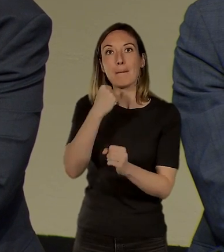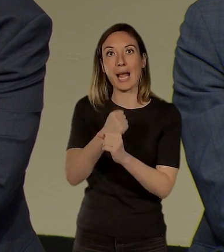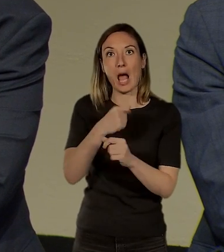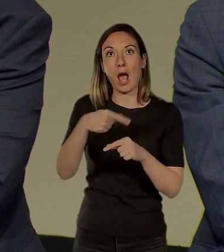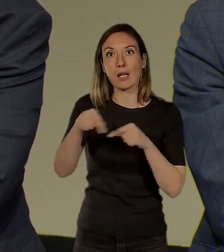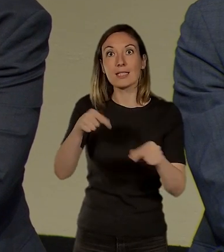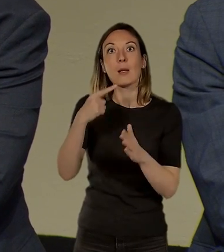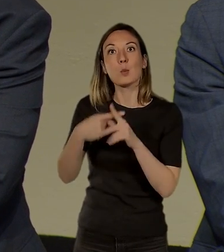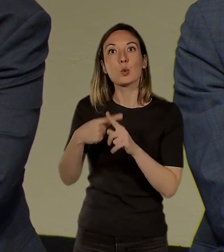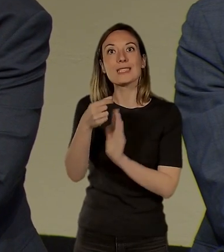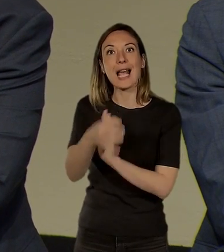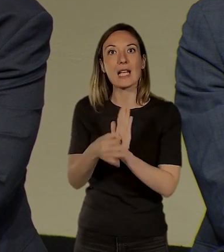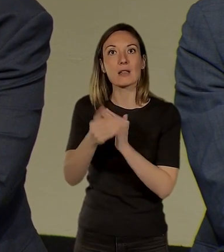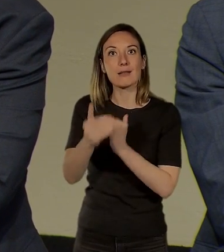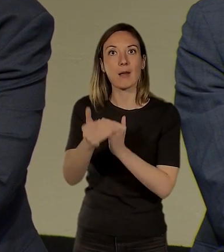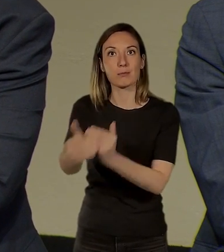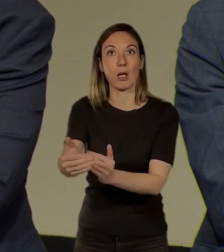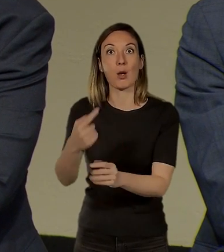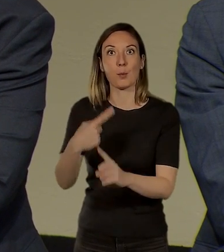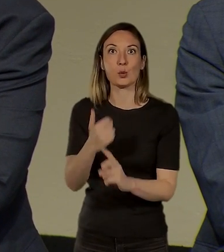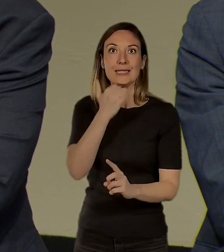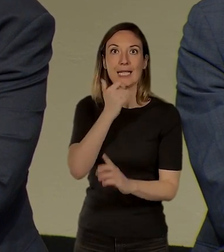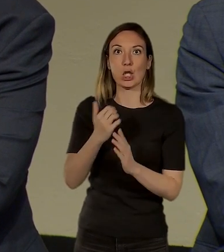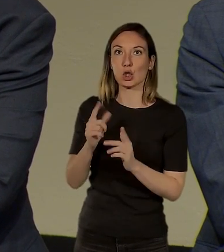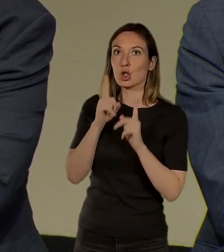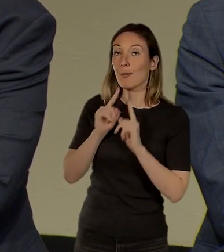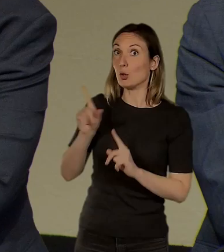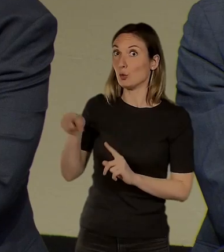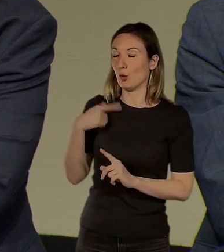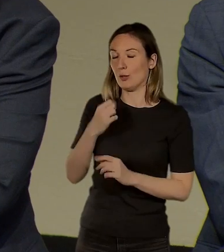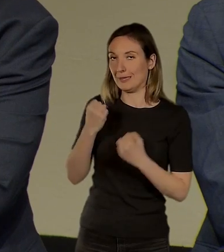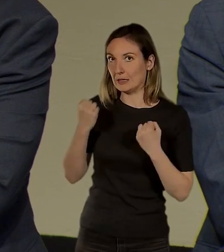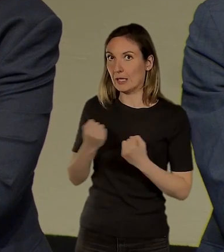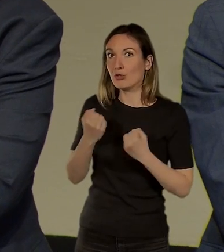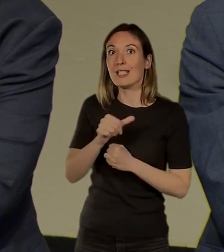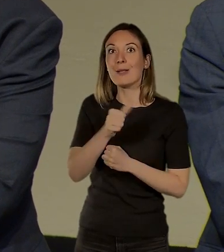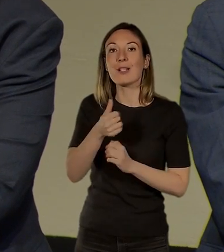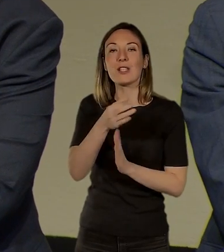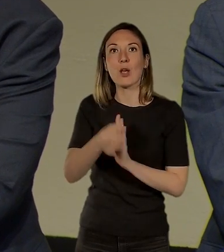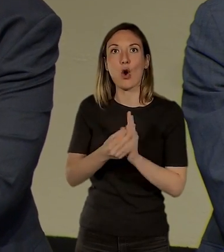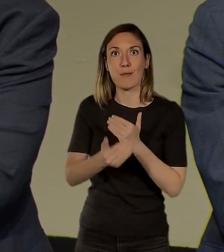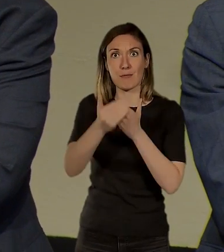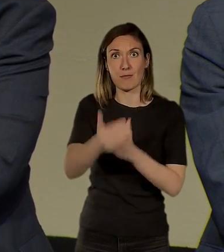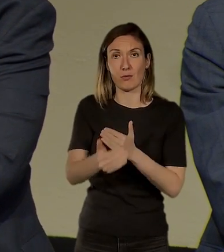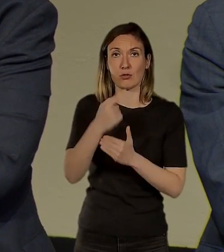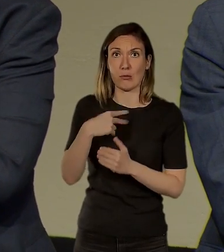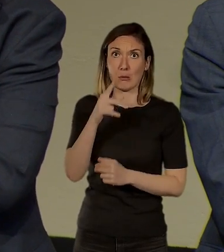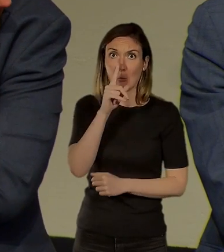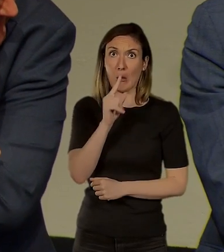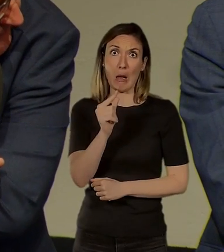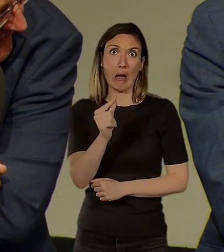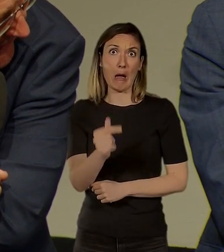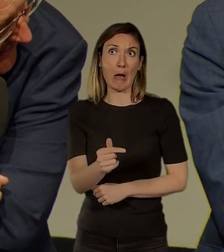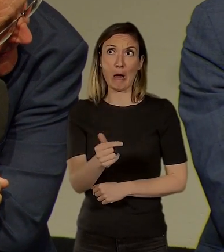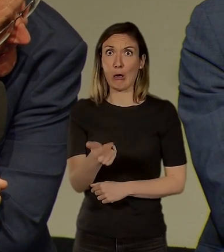všechno pro to, aby ta první etapa, která sice může pro některý z vás vypadat jako hrozně skromně na té Magošce,